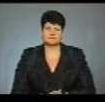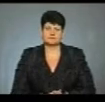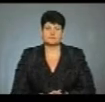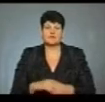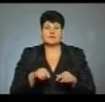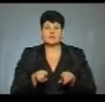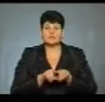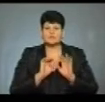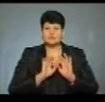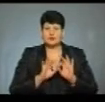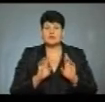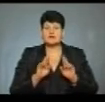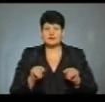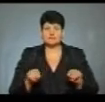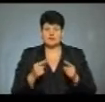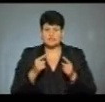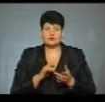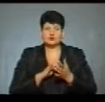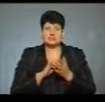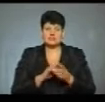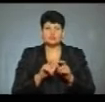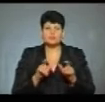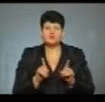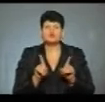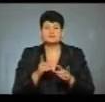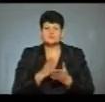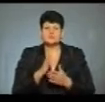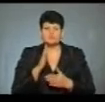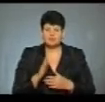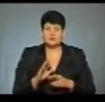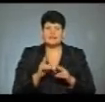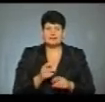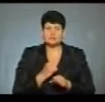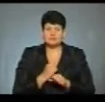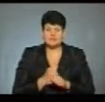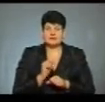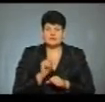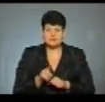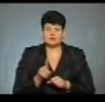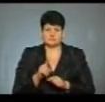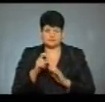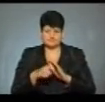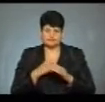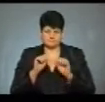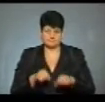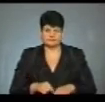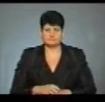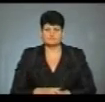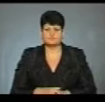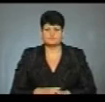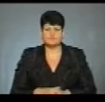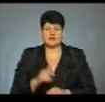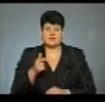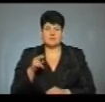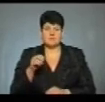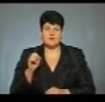Також розповідають, як створити туристичний об'єкт, з чого він має складатися та як зробити, щоб він був впізнаваним. Ганна